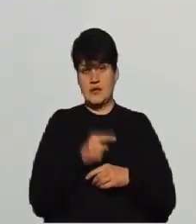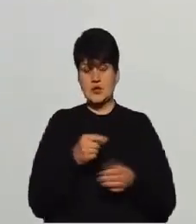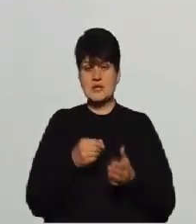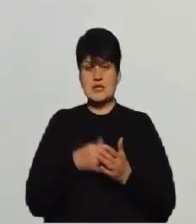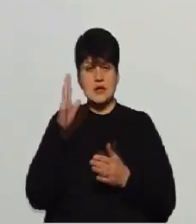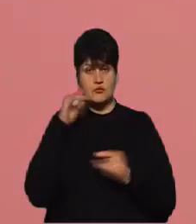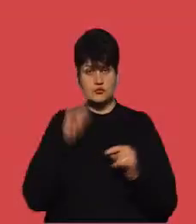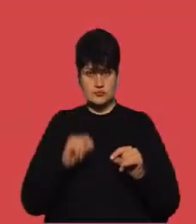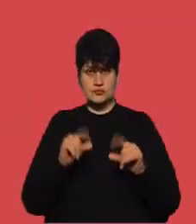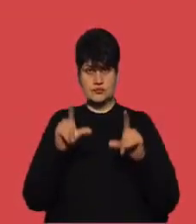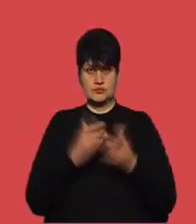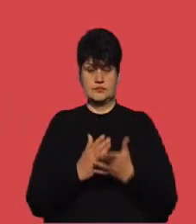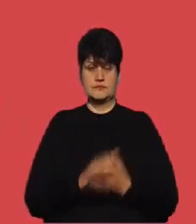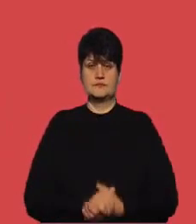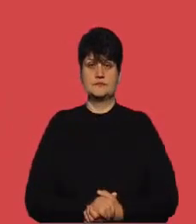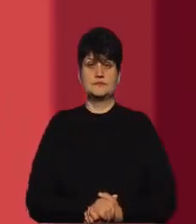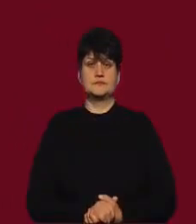Давайте подивимося.